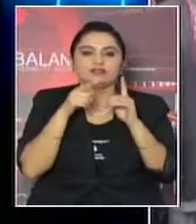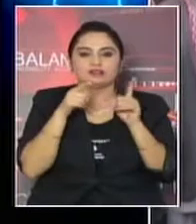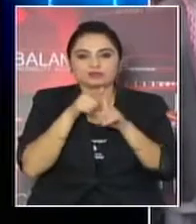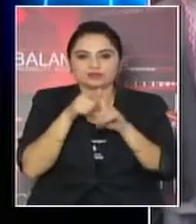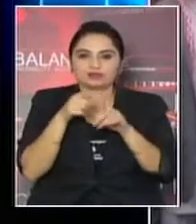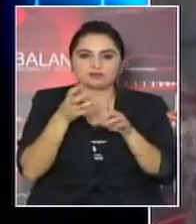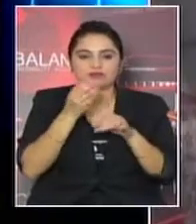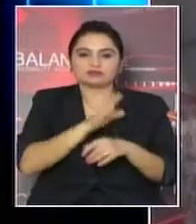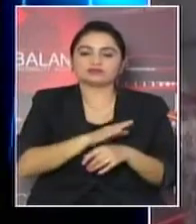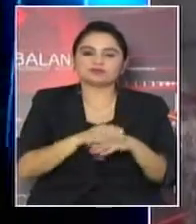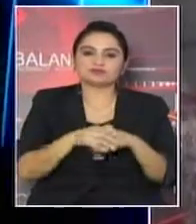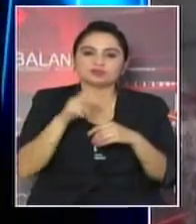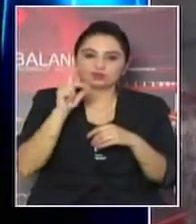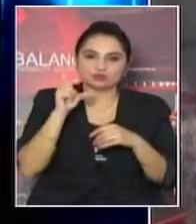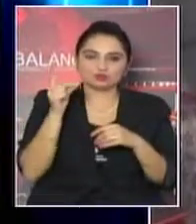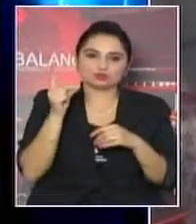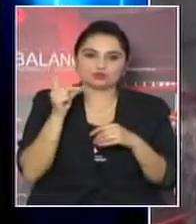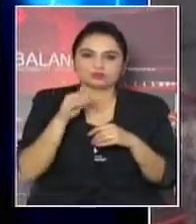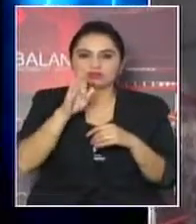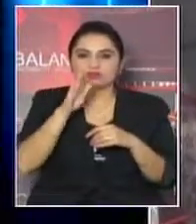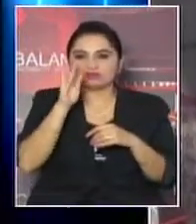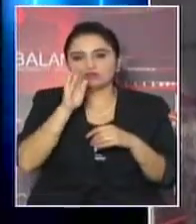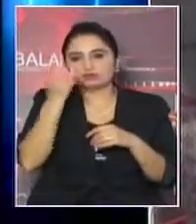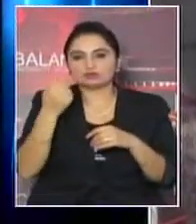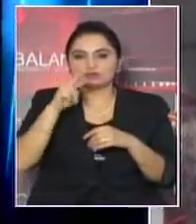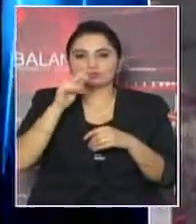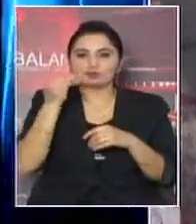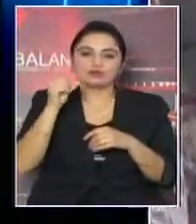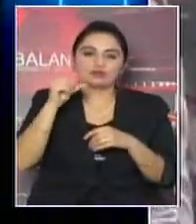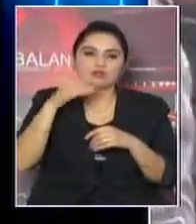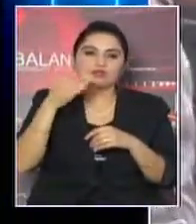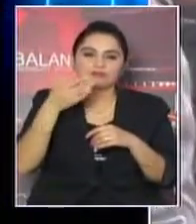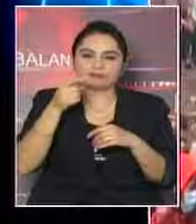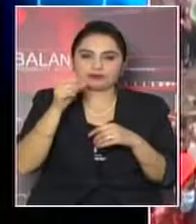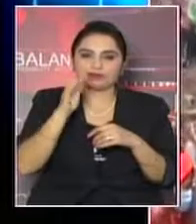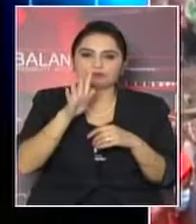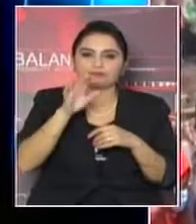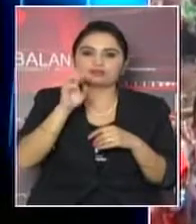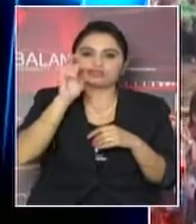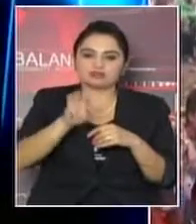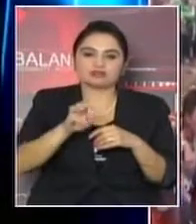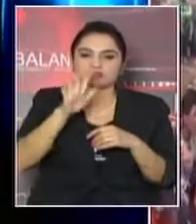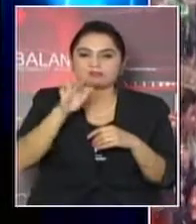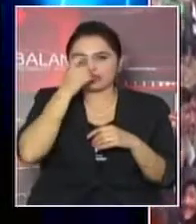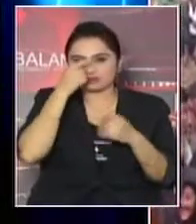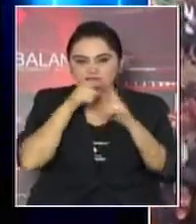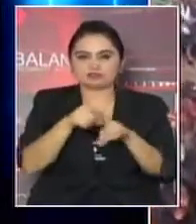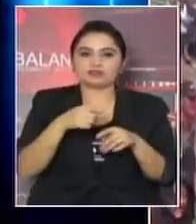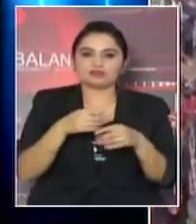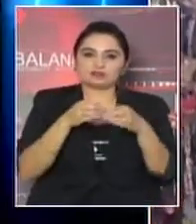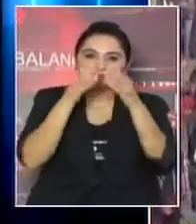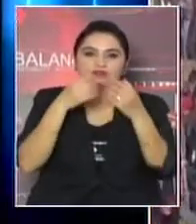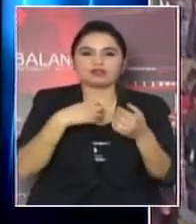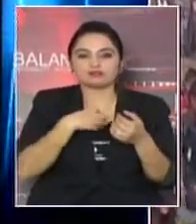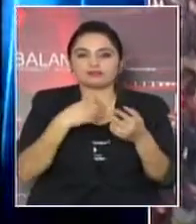प्रमाणपत्र प्राप्त गरेको छ। दोस्रो हुने छोरोल्फा कन्स्ट्रक्सन प्राली सङ्गठीले 50,500 नगदसहित ट्रफी, मेडल र प्रमाणपत्र र तेस्रो